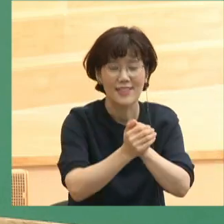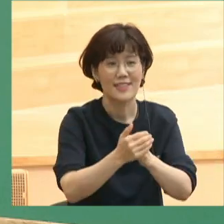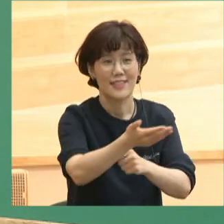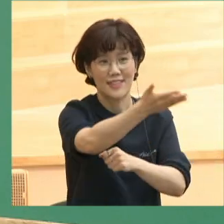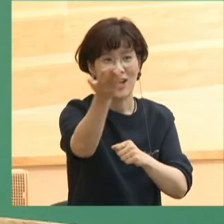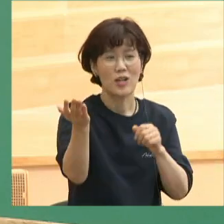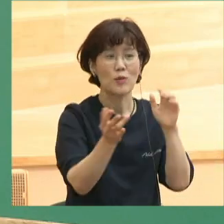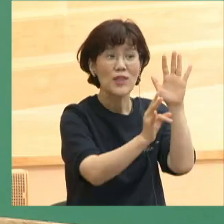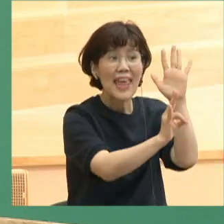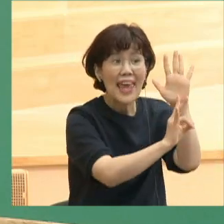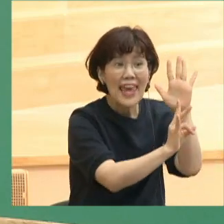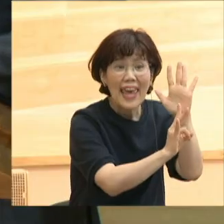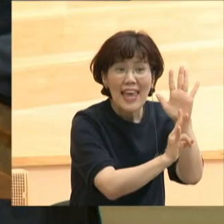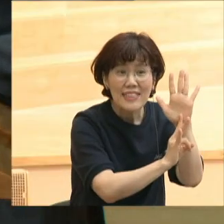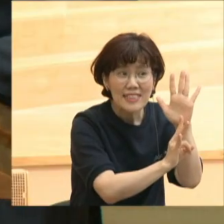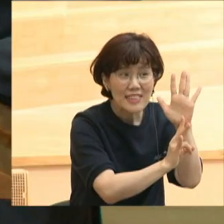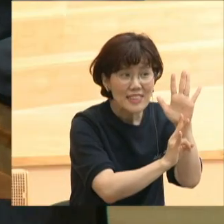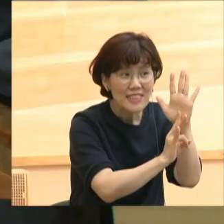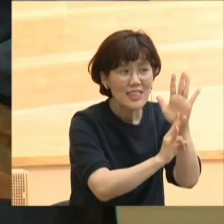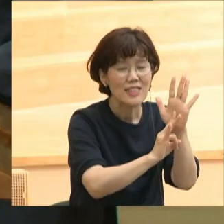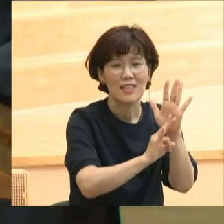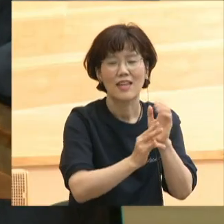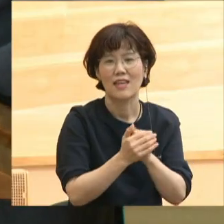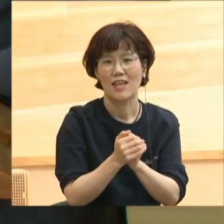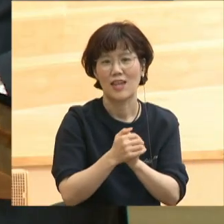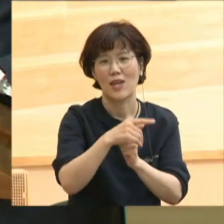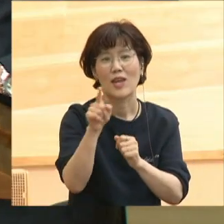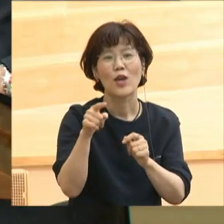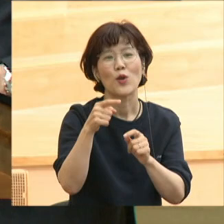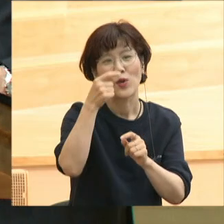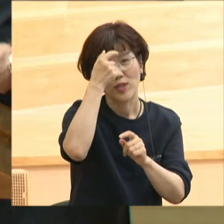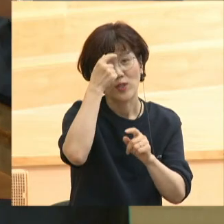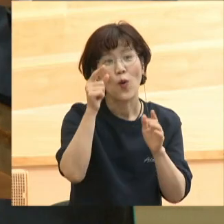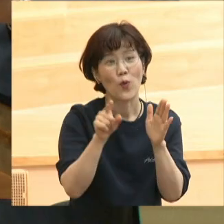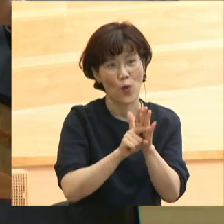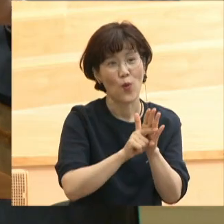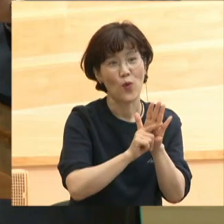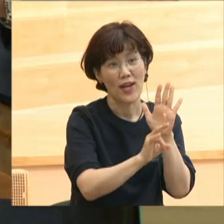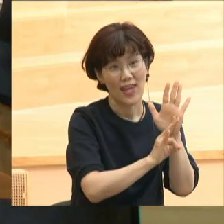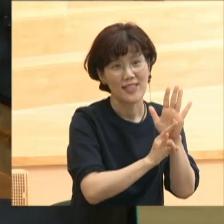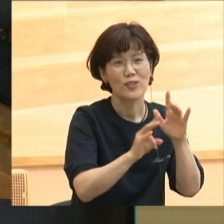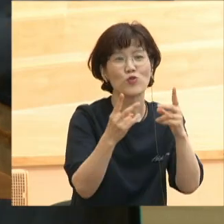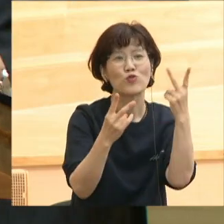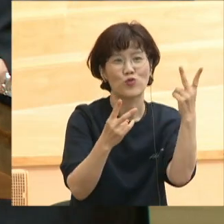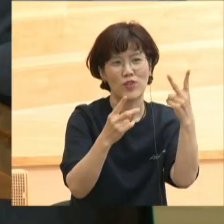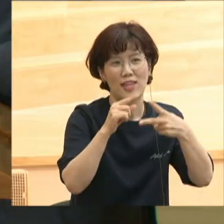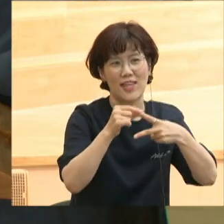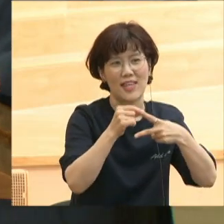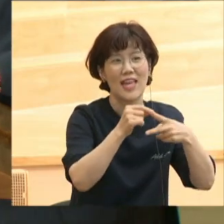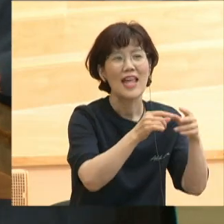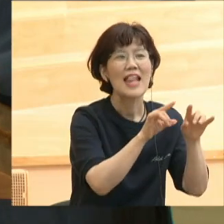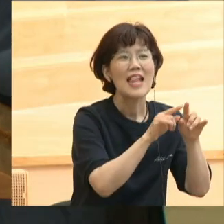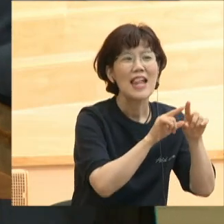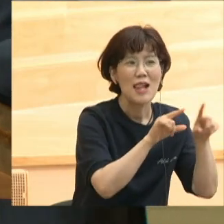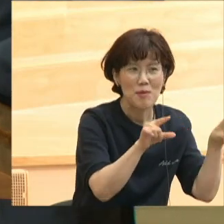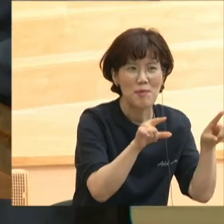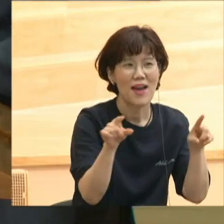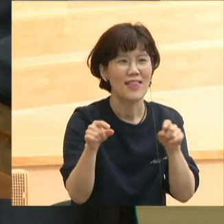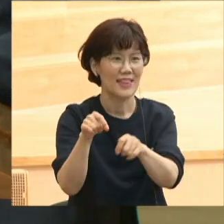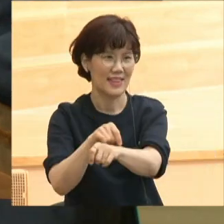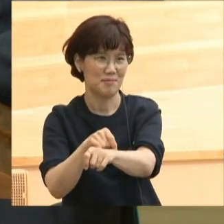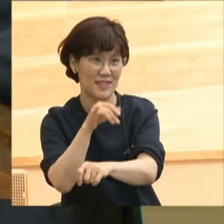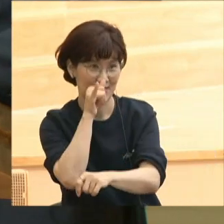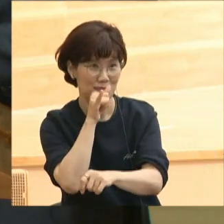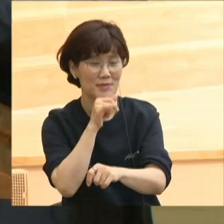여러분 계시에는요 우리가 계시의 종교지 않습니까? 기독교가 계시에는 일반 계시와 특별 계시가 있습니다.